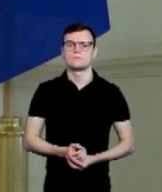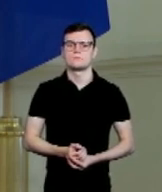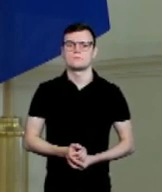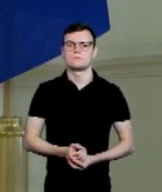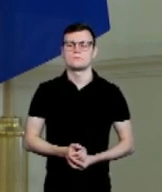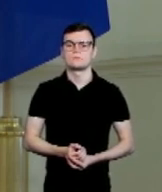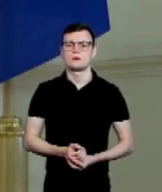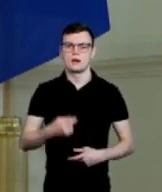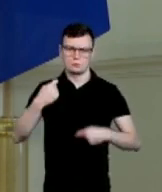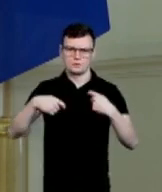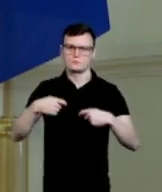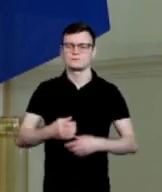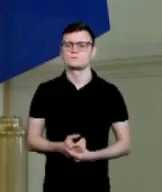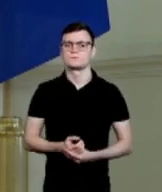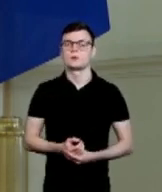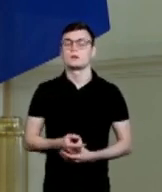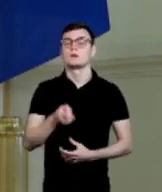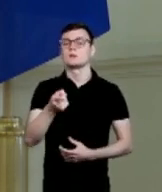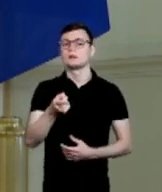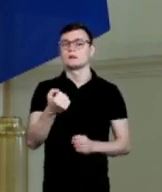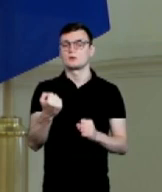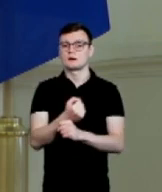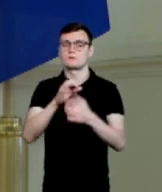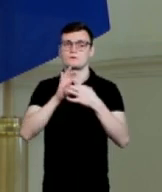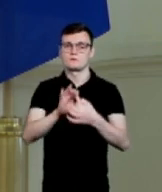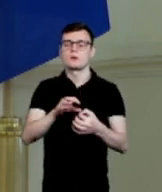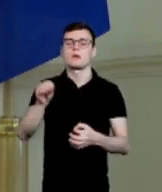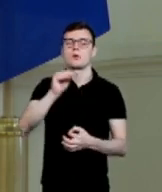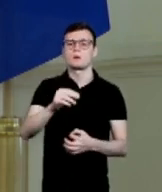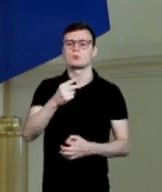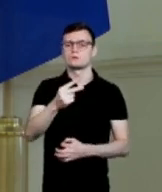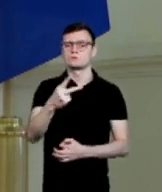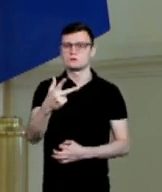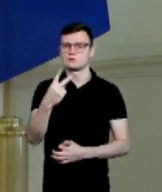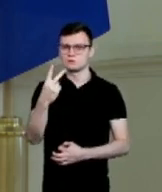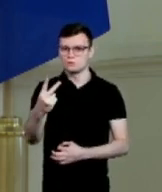turėtų būti susietas su Europos 232 kvotomis.